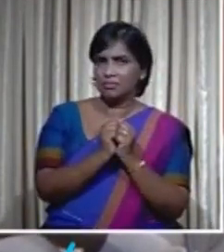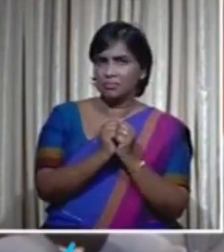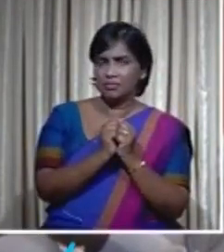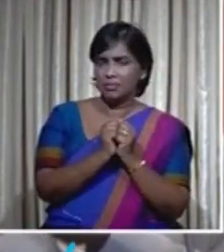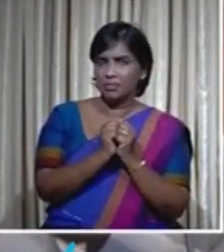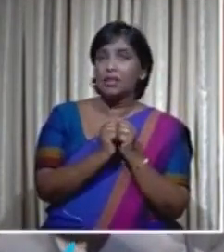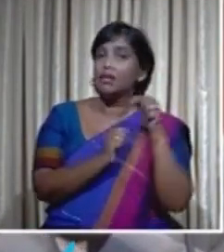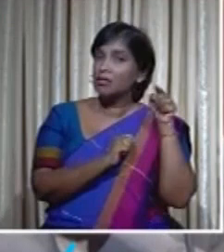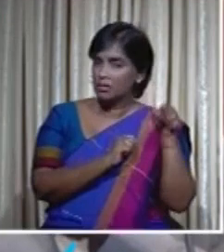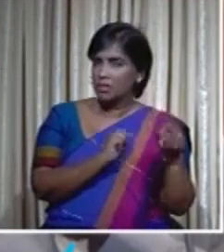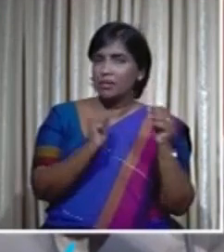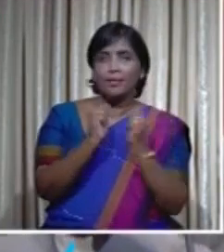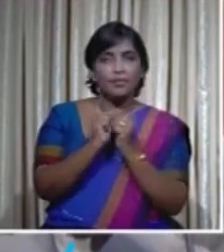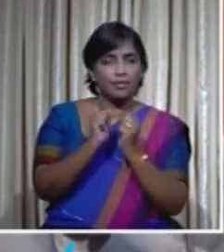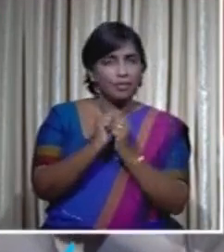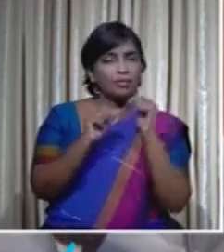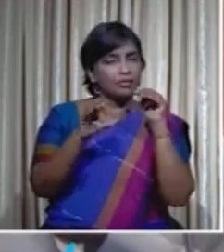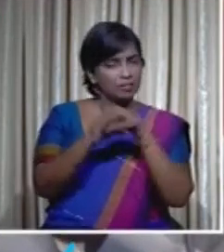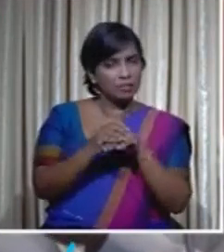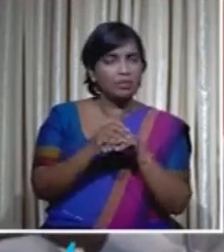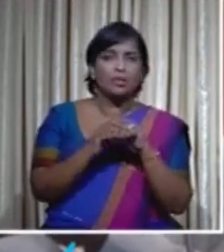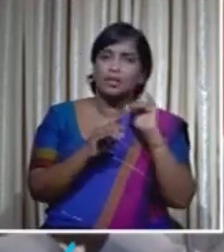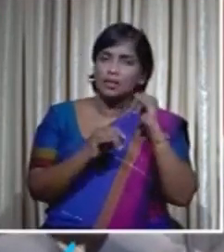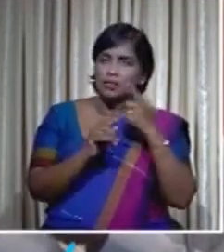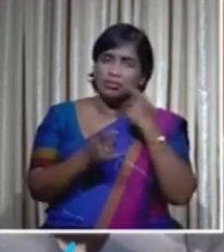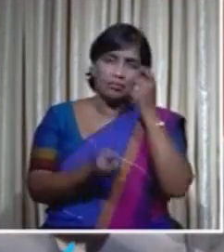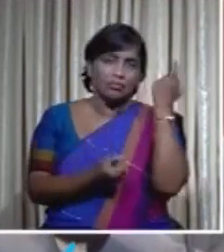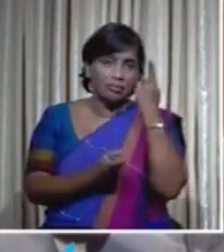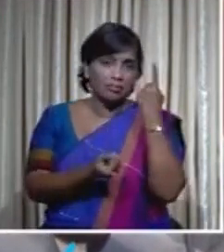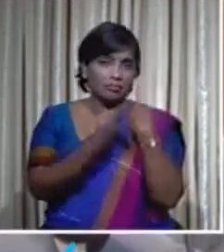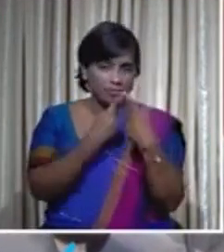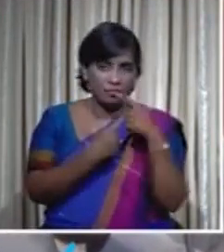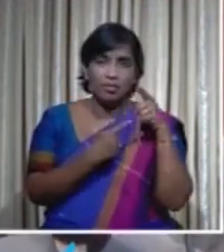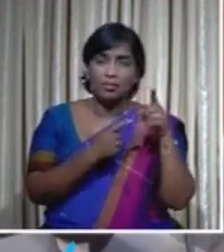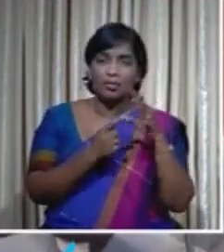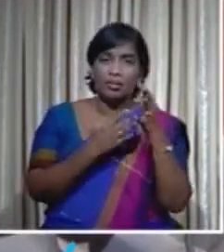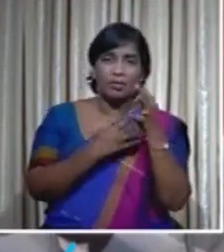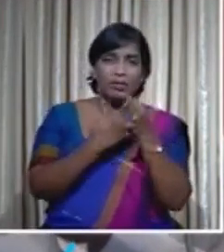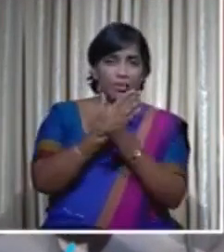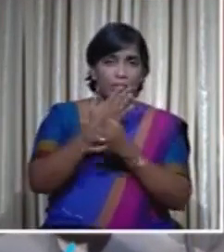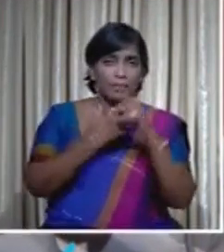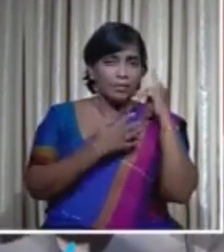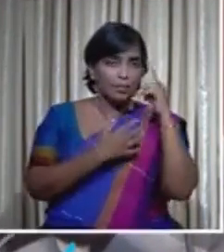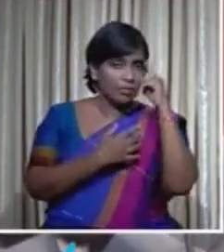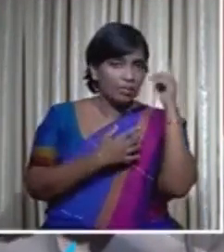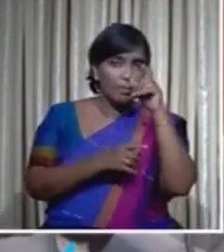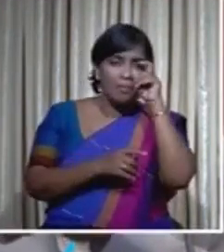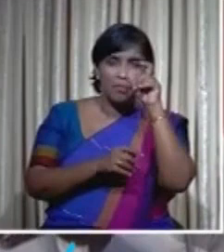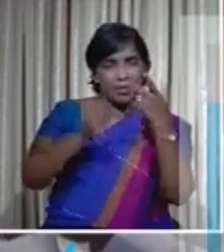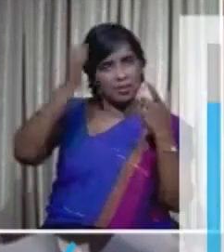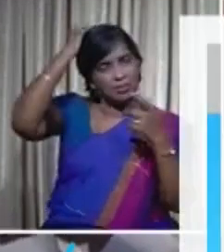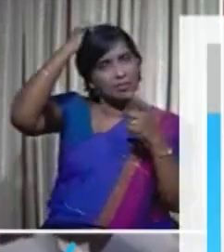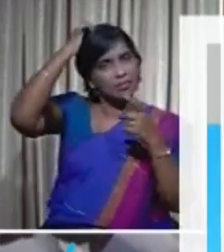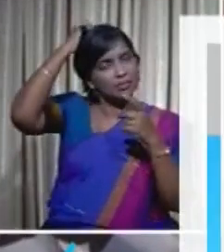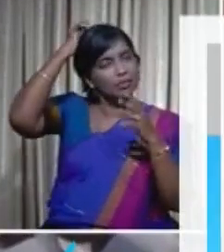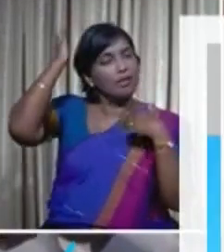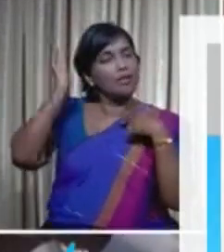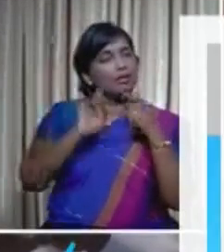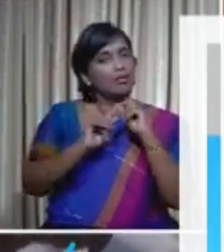பேசவில்லை நாங்கள் எத்தனை தடவைகள் பேசியிருக்கிறோம் நீங்கள் சற்று சிந்தித்து பாருங்கள் கௌரவ பிரதம அமைச்சர் அவர்களே நிதியமைச்சர்